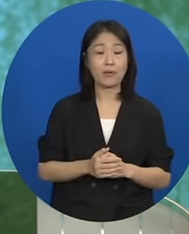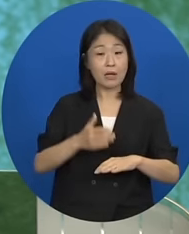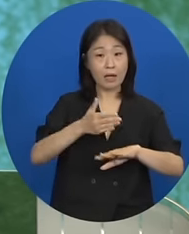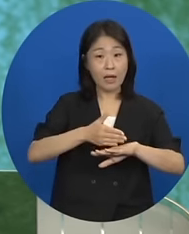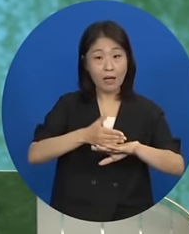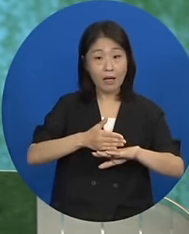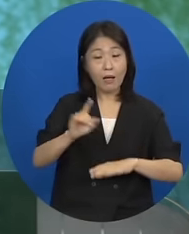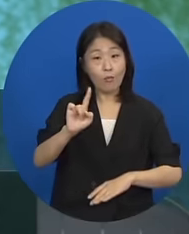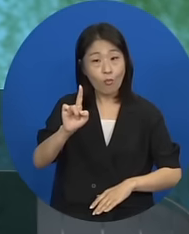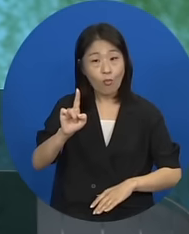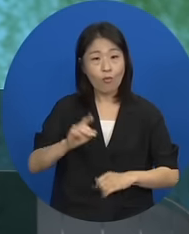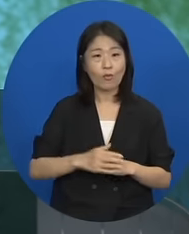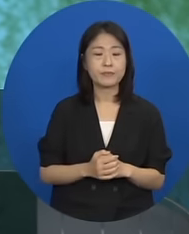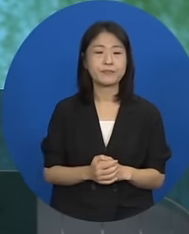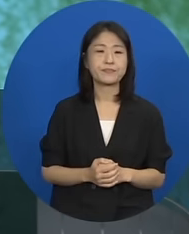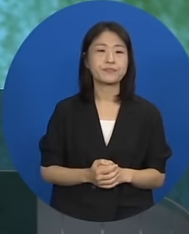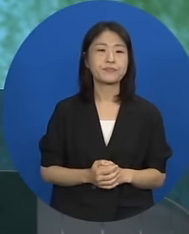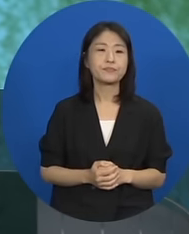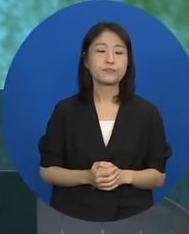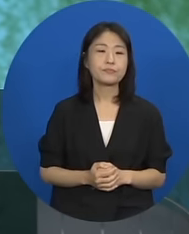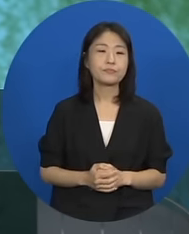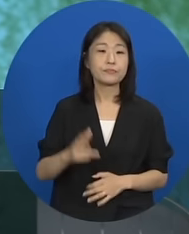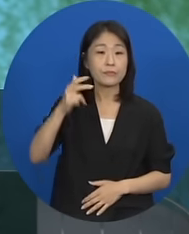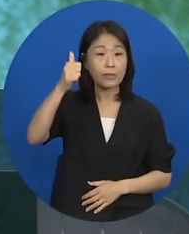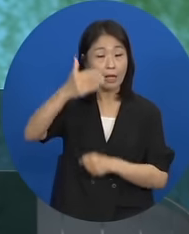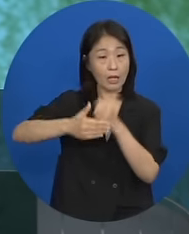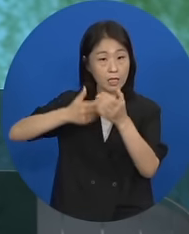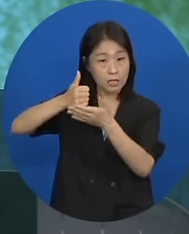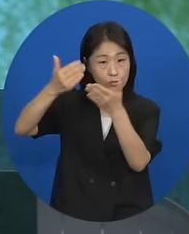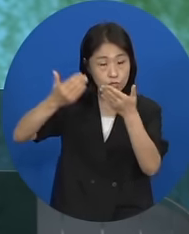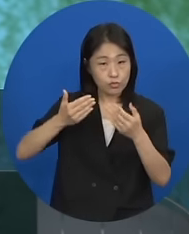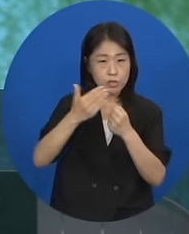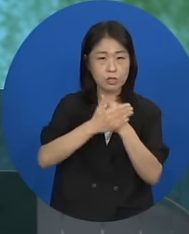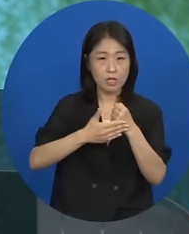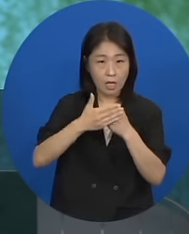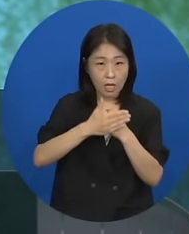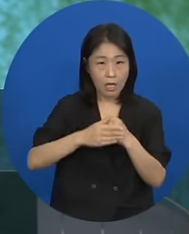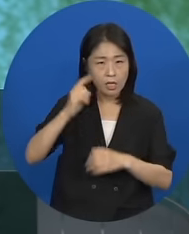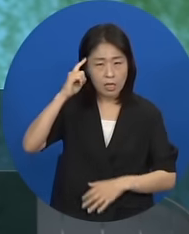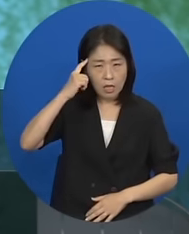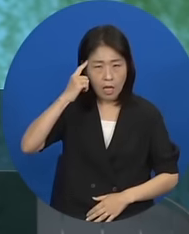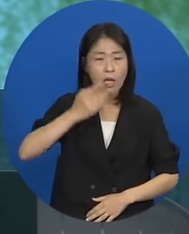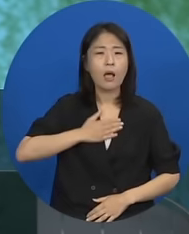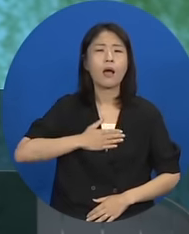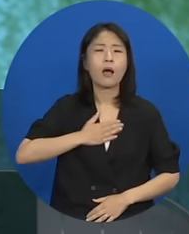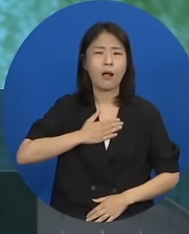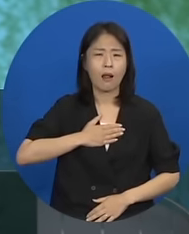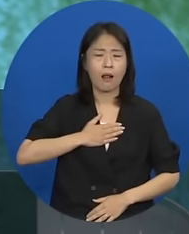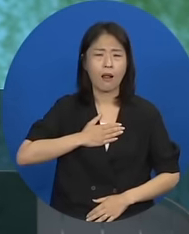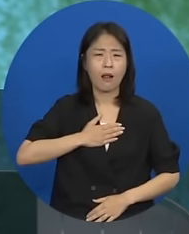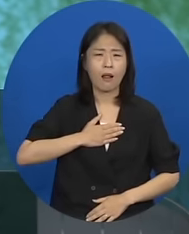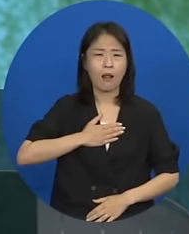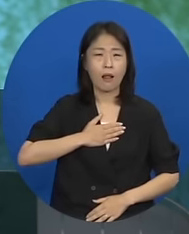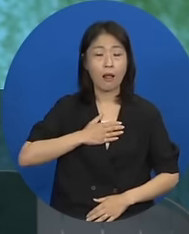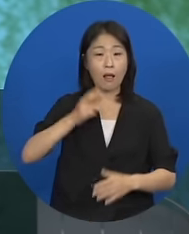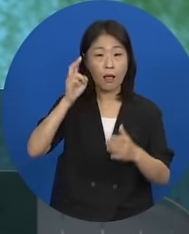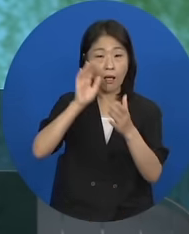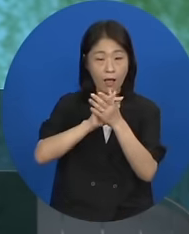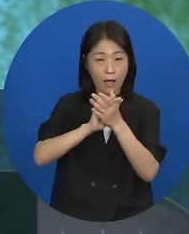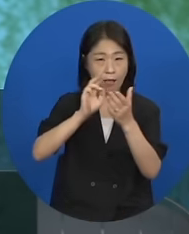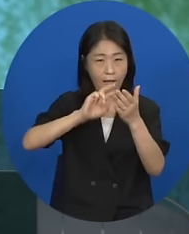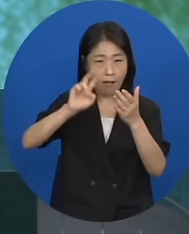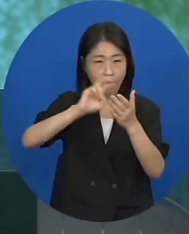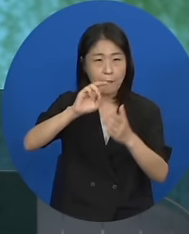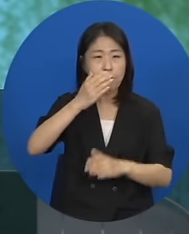이렇게 정의를 내릴 수가 있겠습니다 감사란 주 하나님께서 주신 은혜를 인식하고 찬양할 수 있는